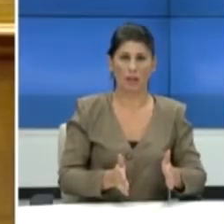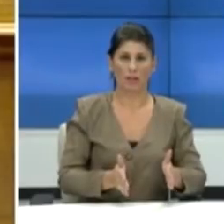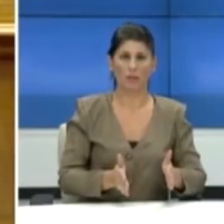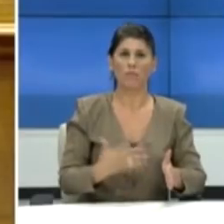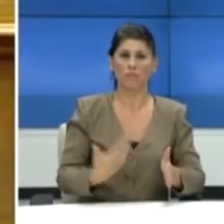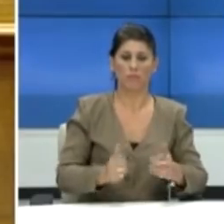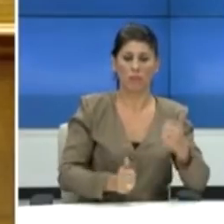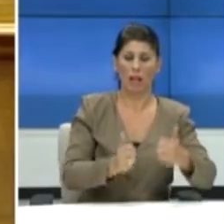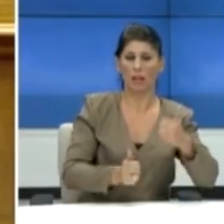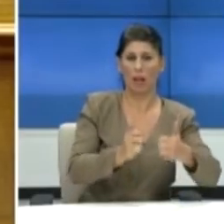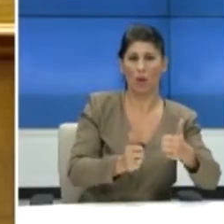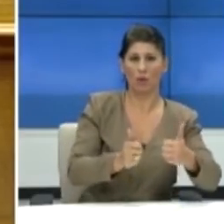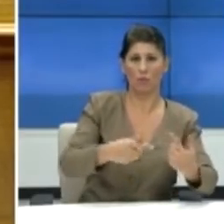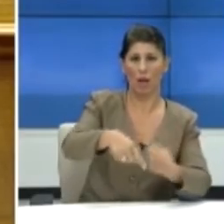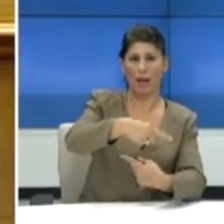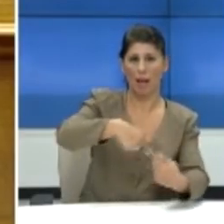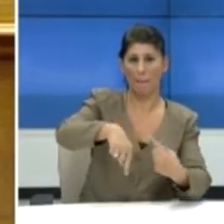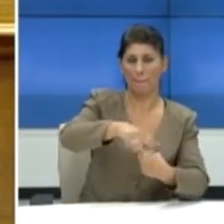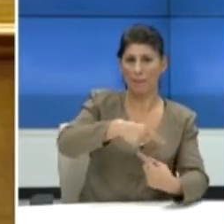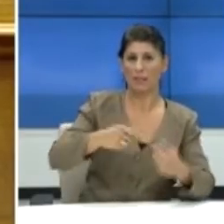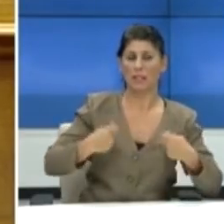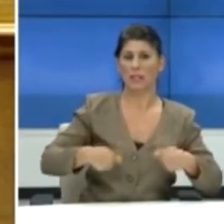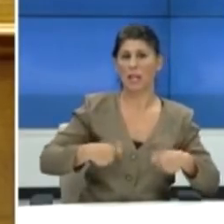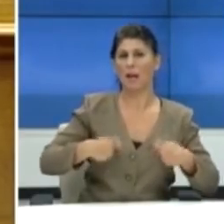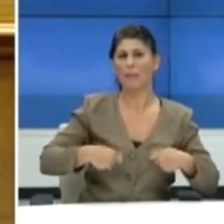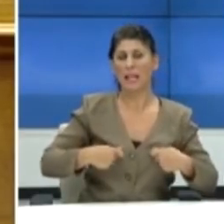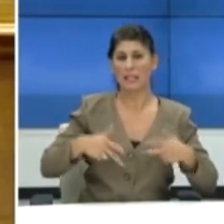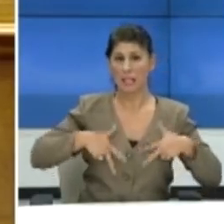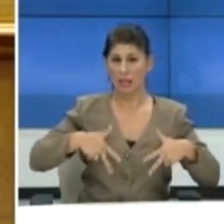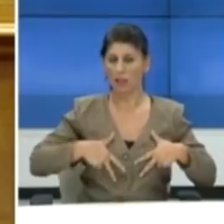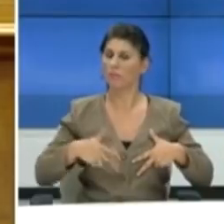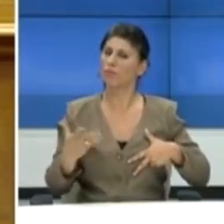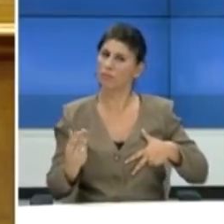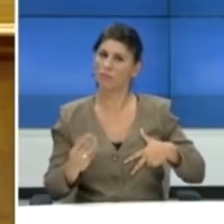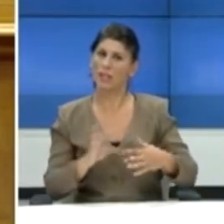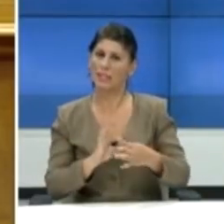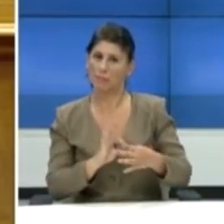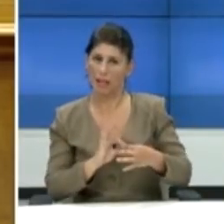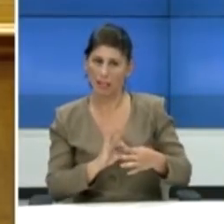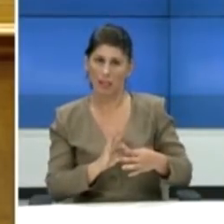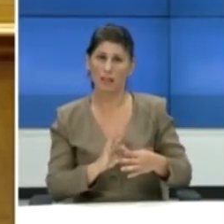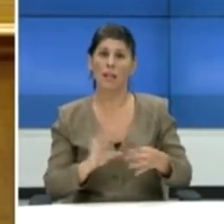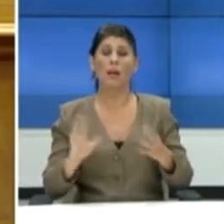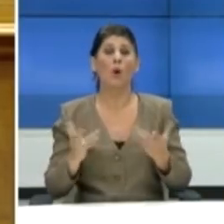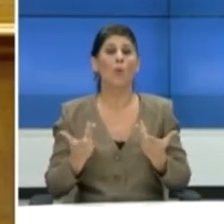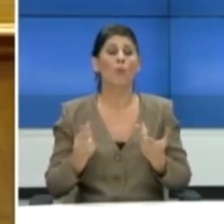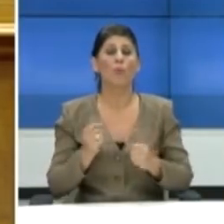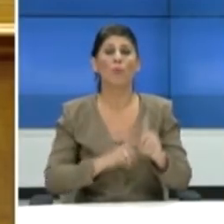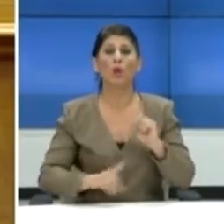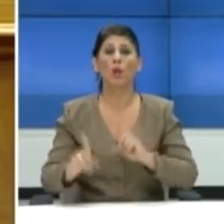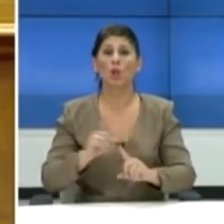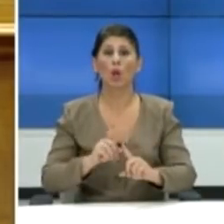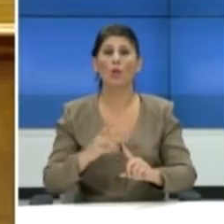πυροδοτεί ανταγωνισμούς ανάμεσα στα καπιταλιστικά κράτη, τις διάφορες συμμαχίες τους για το πώς, ποιος θα